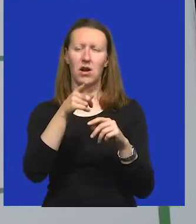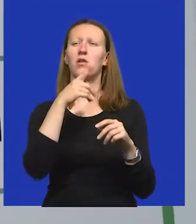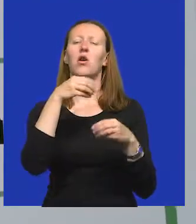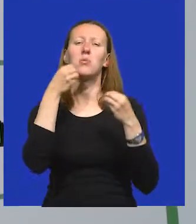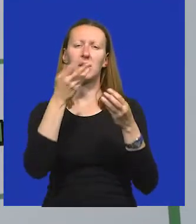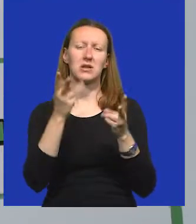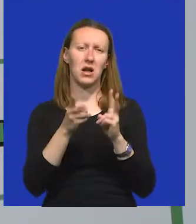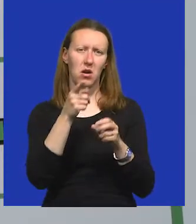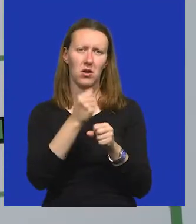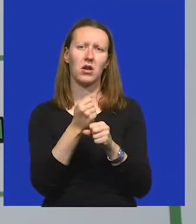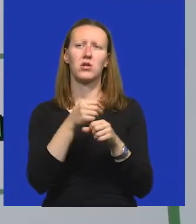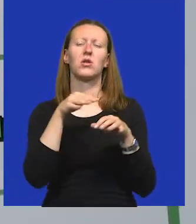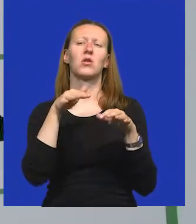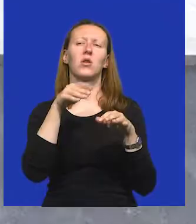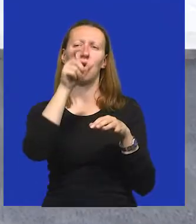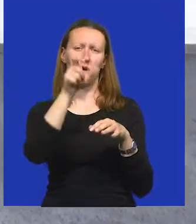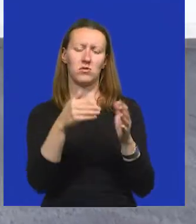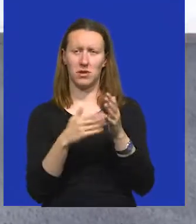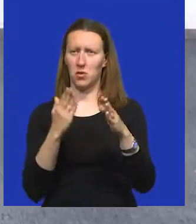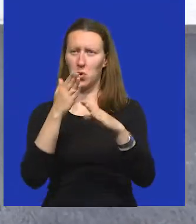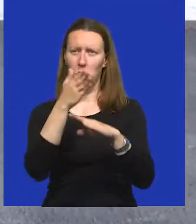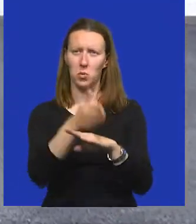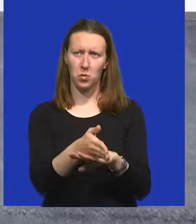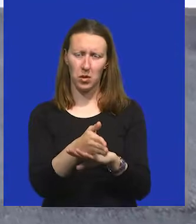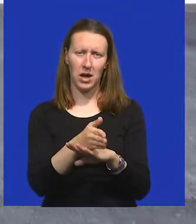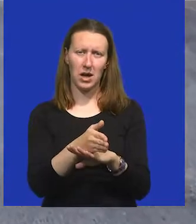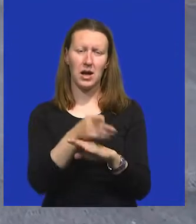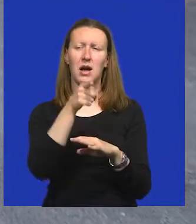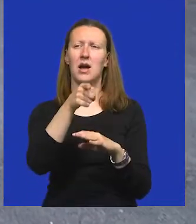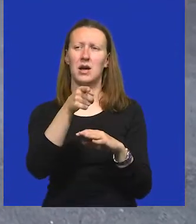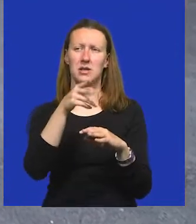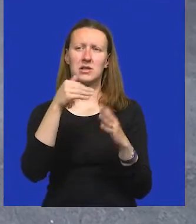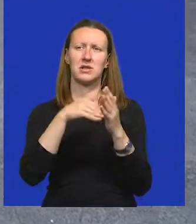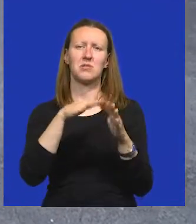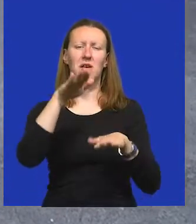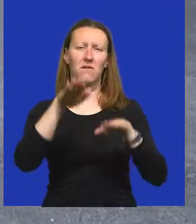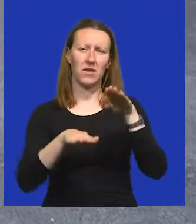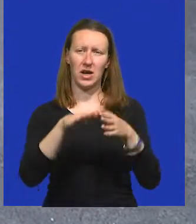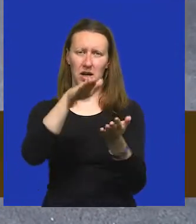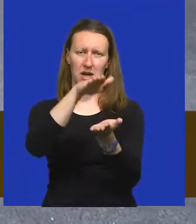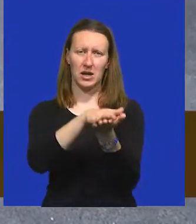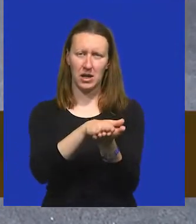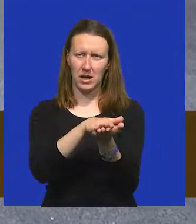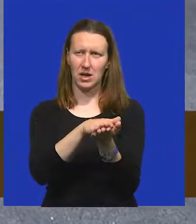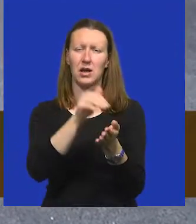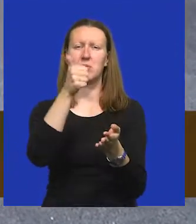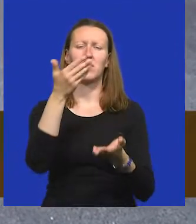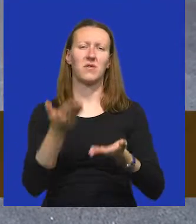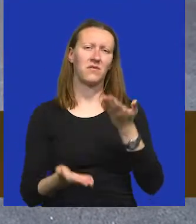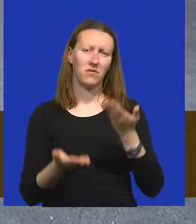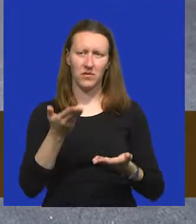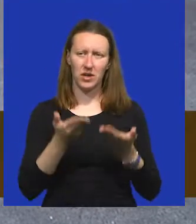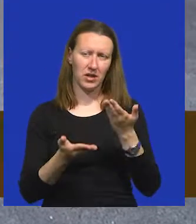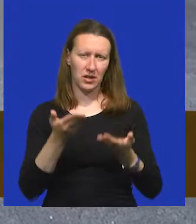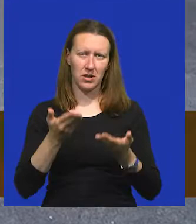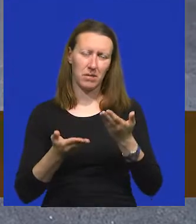di riciclaggio. Le persone devono entrare, quando entrano devono posizionarsi sulla bilancia, devono fare una prima